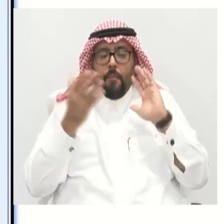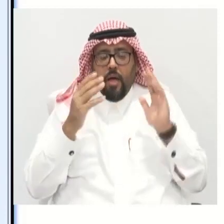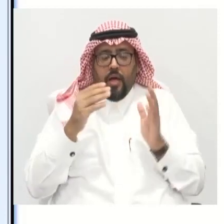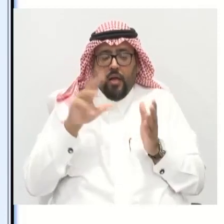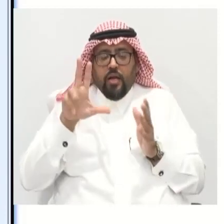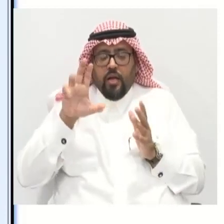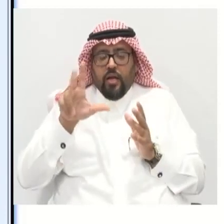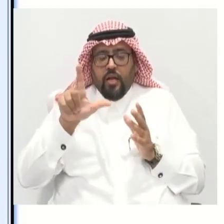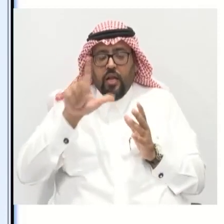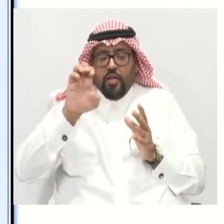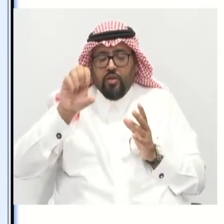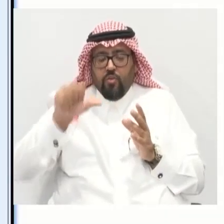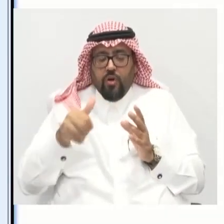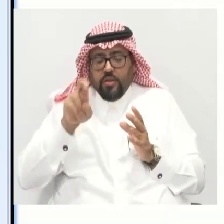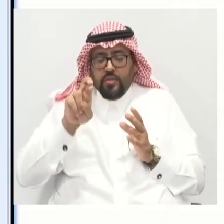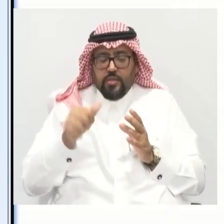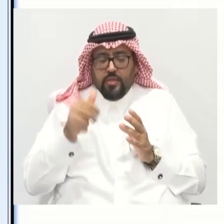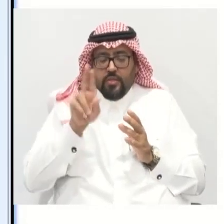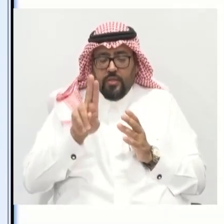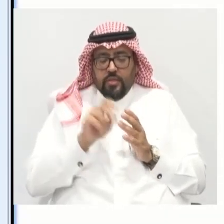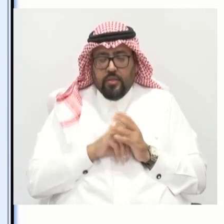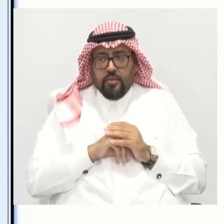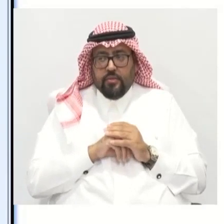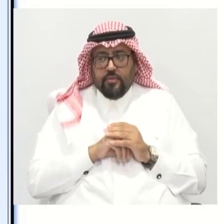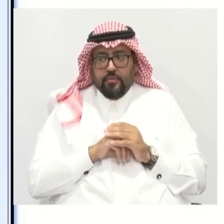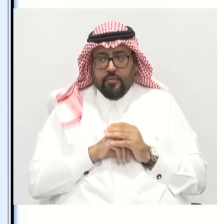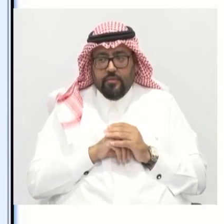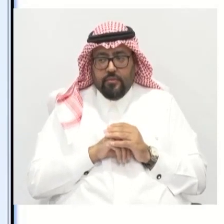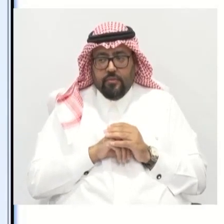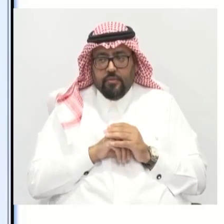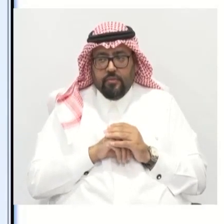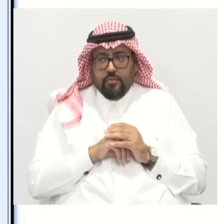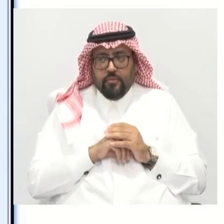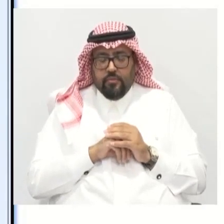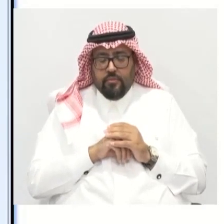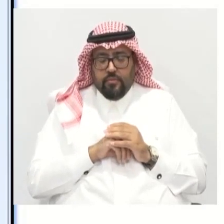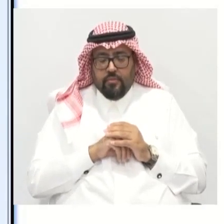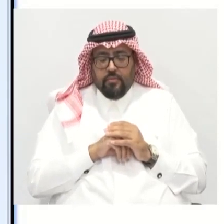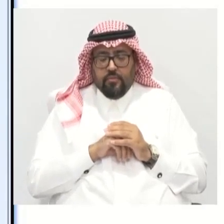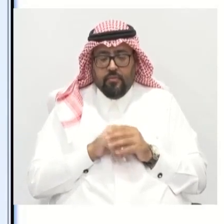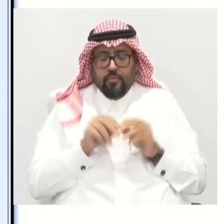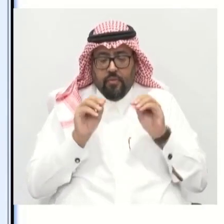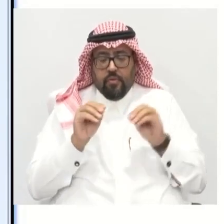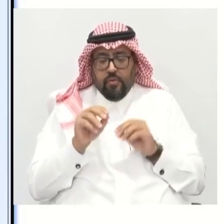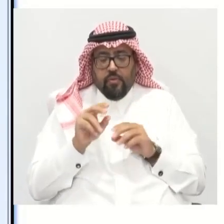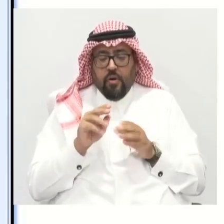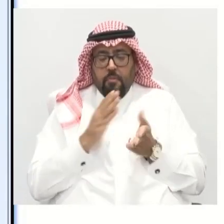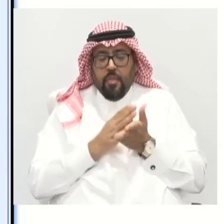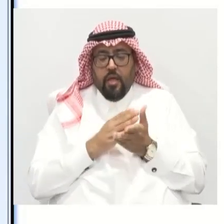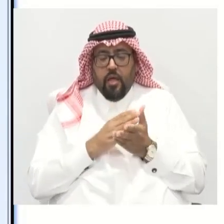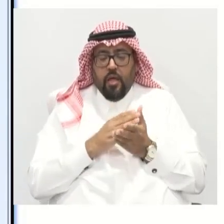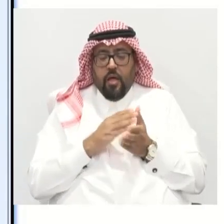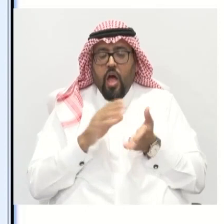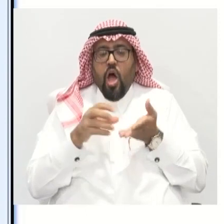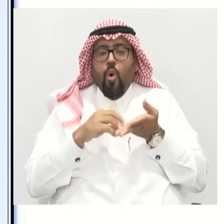جوازات اذا من هي المديريه العامه للجوازات تتولى اصدار بطاقه الهويه